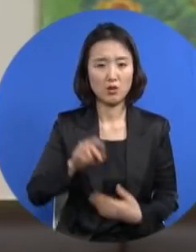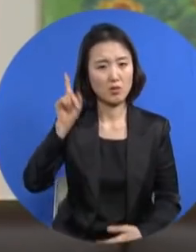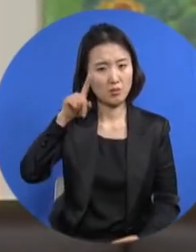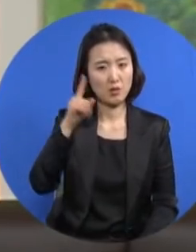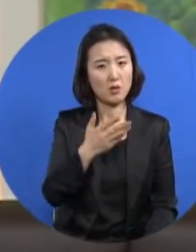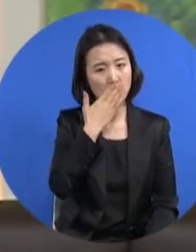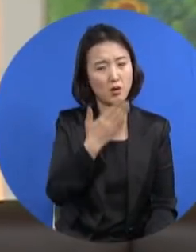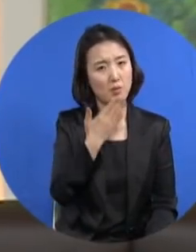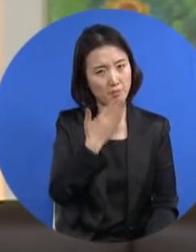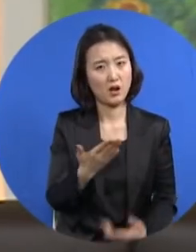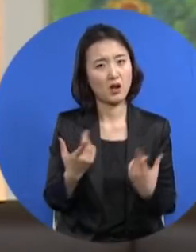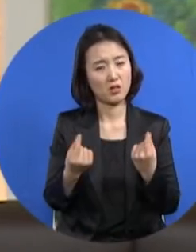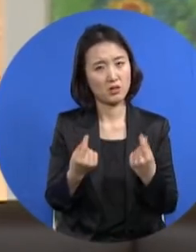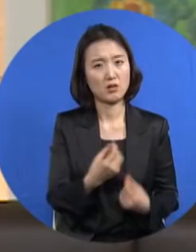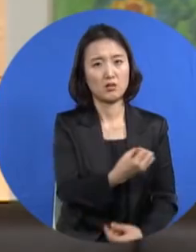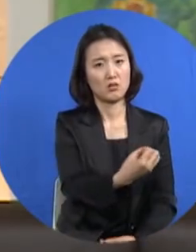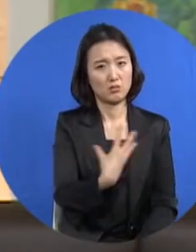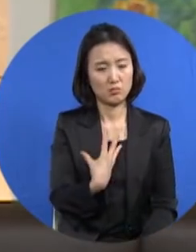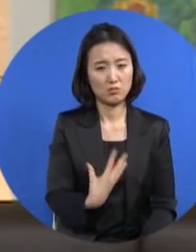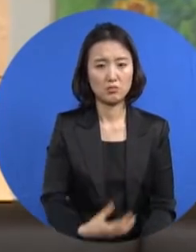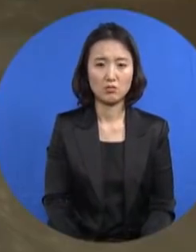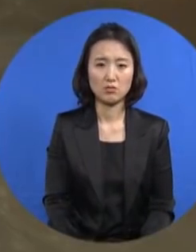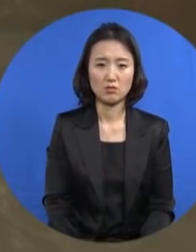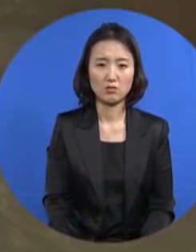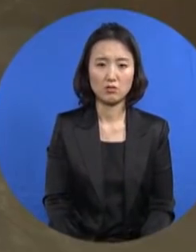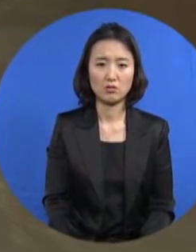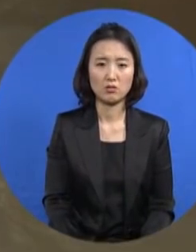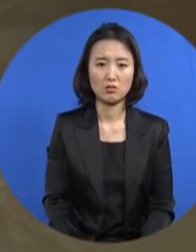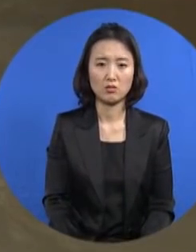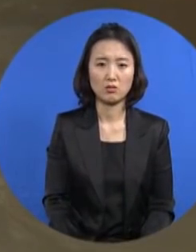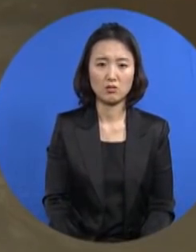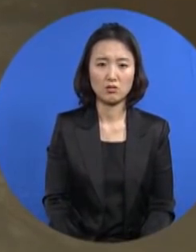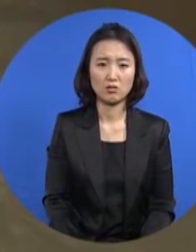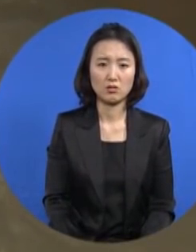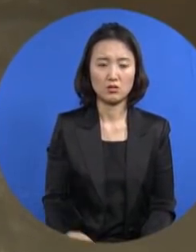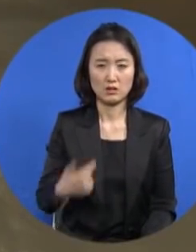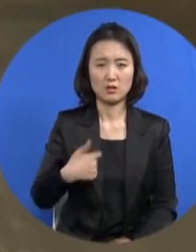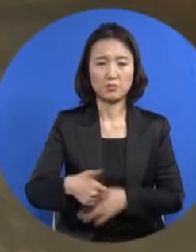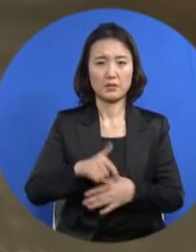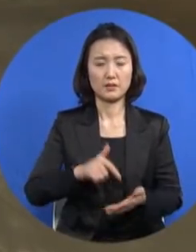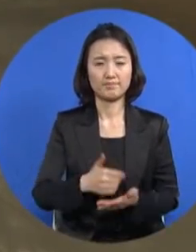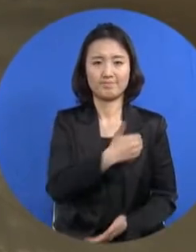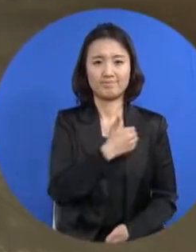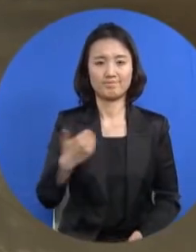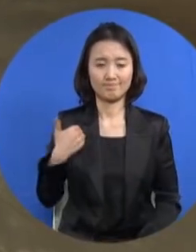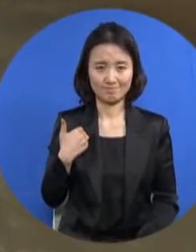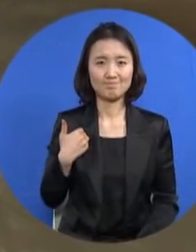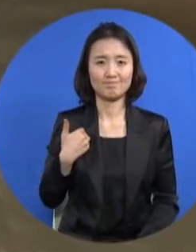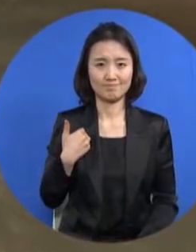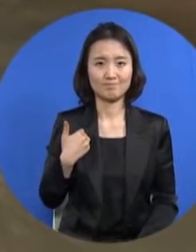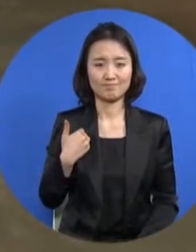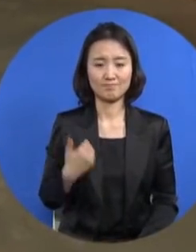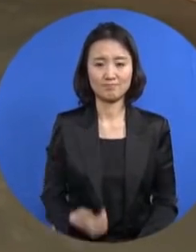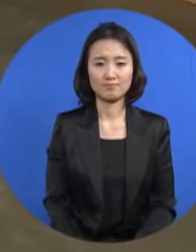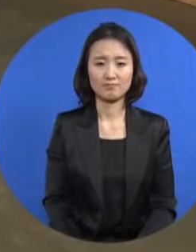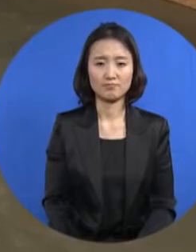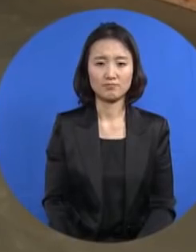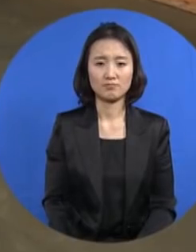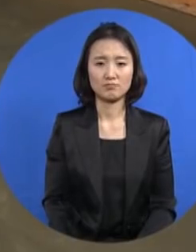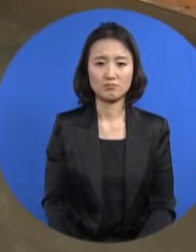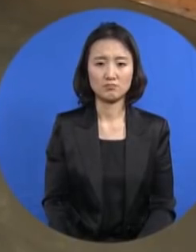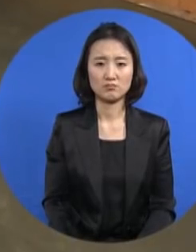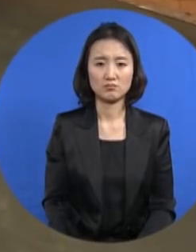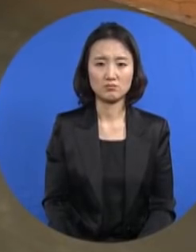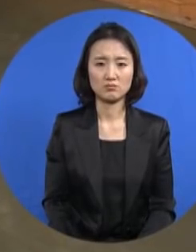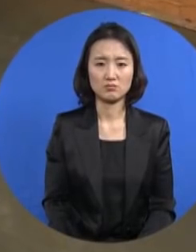먹을 수 있지 않겠냐라는 거 대답을 했어요. 그래서 제가 그리고 자신감을 갖게 됐죠. 그리고 제 멘토 한